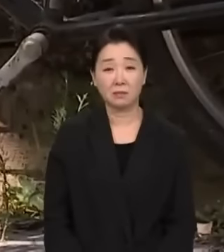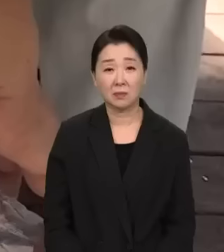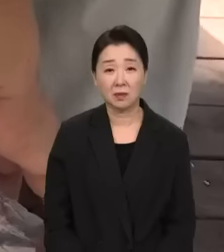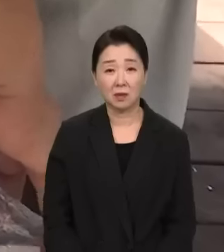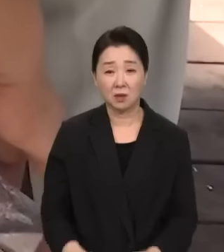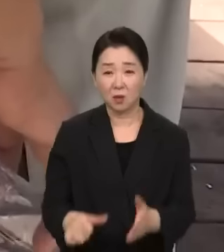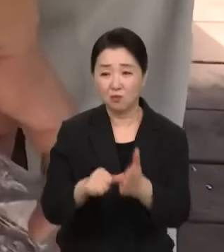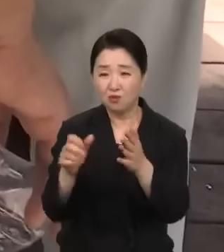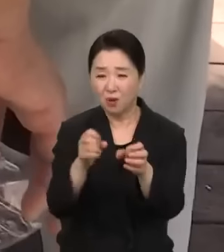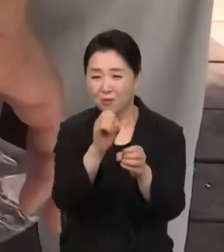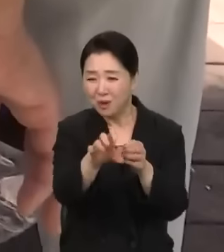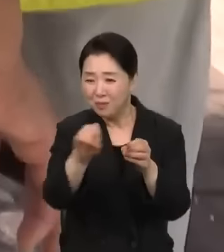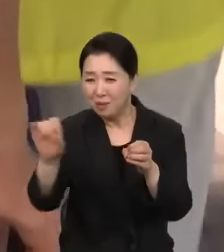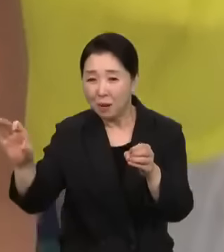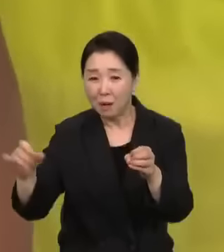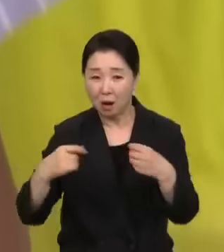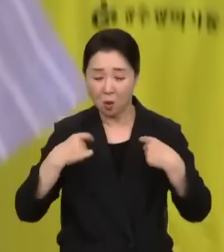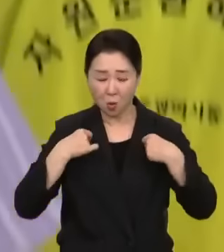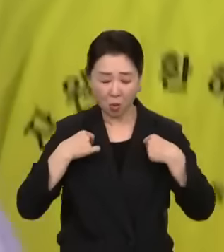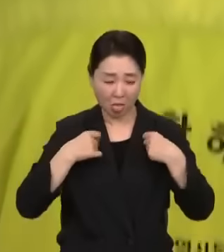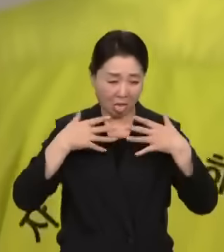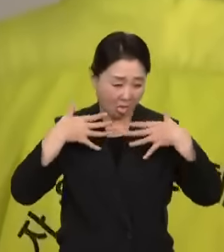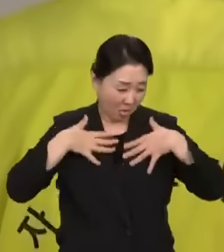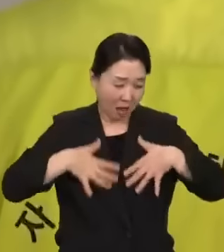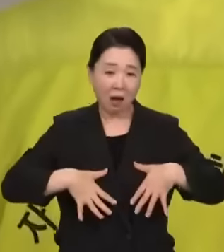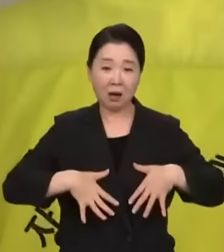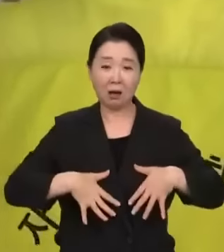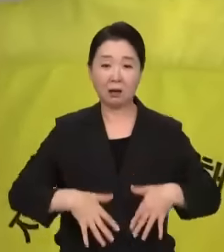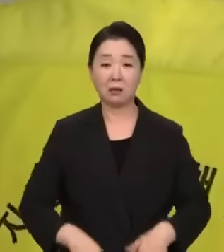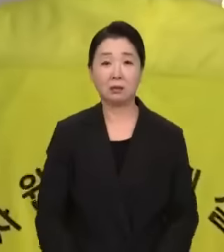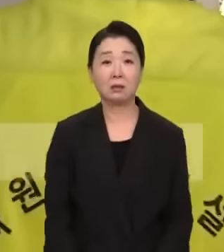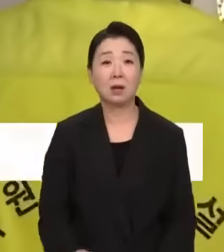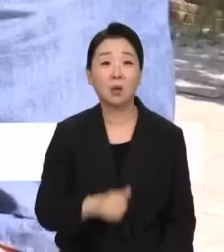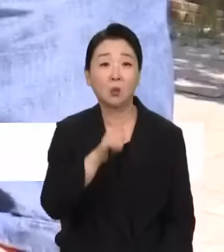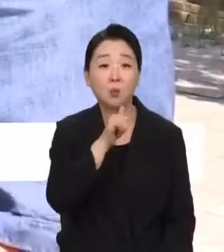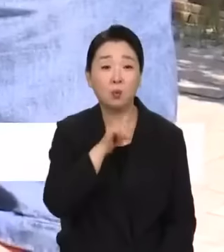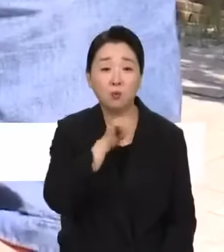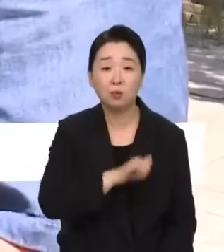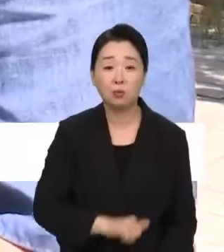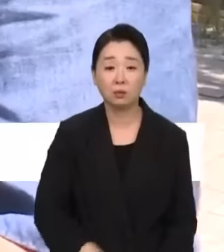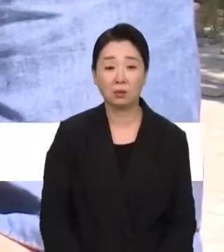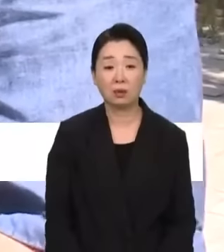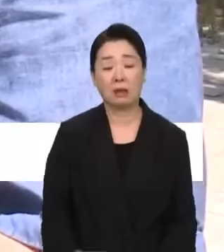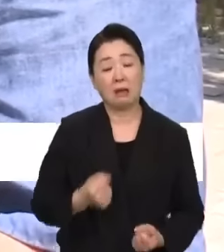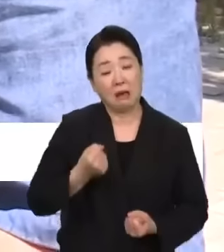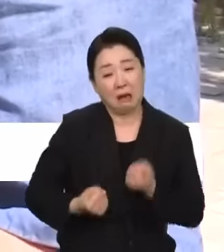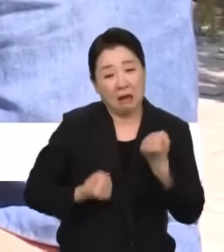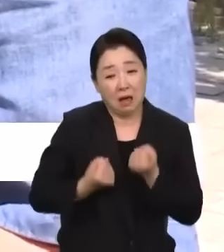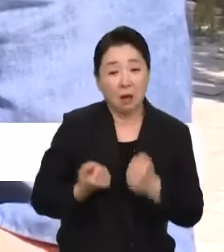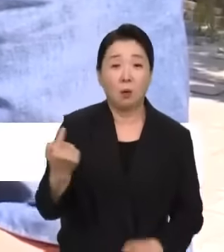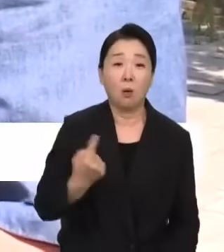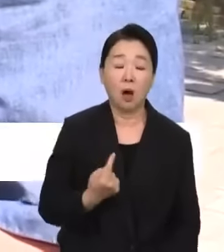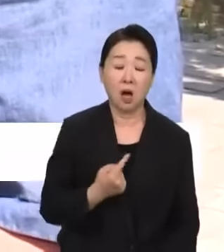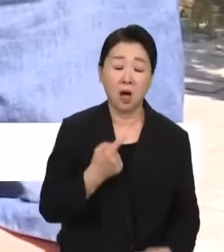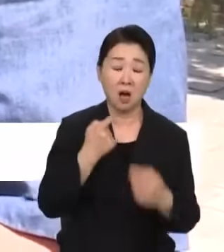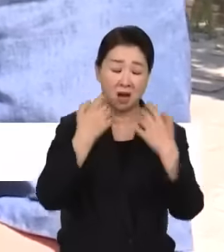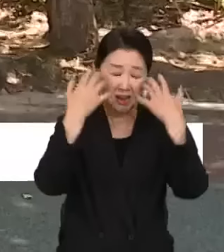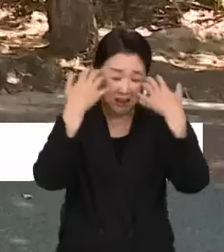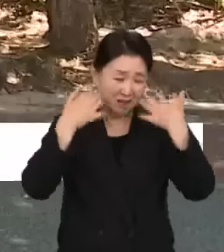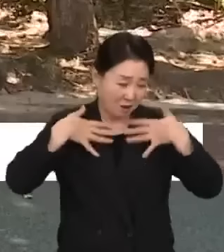분리하려고 집 앞에 나온 남성 윗옷은 흠뻑 젖었습니다. 한 5분 자전거 타고 왔는데 땀이 다